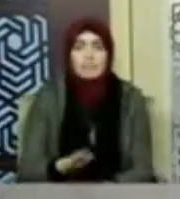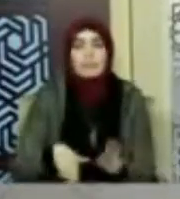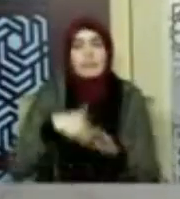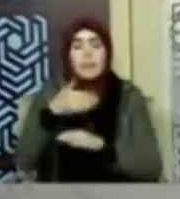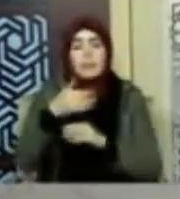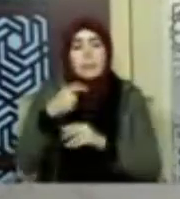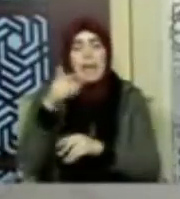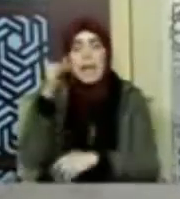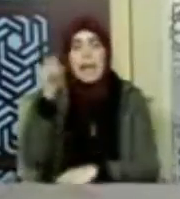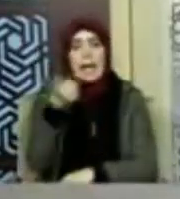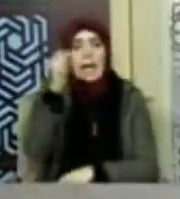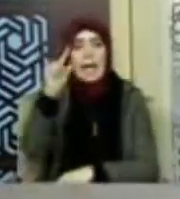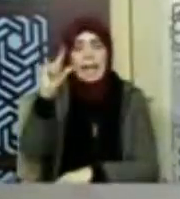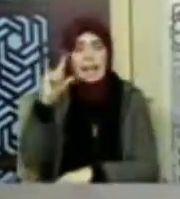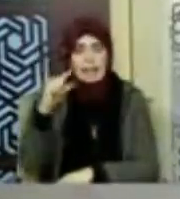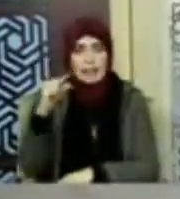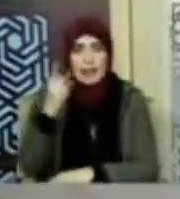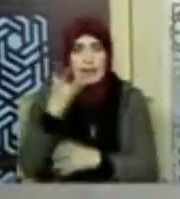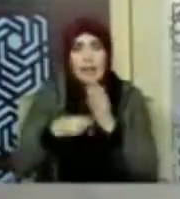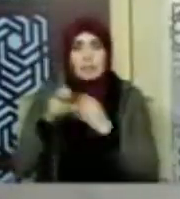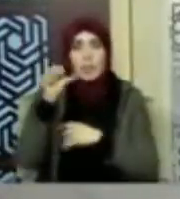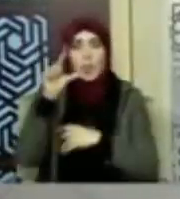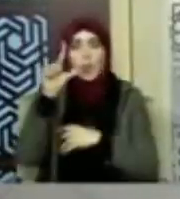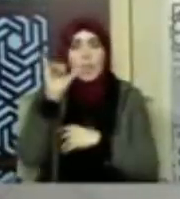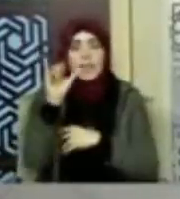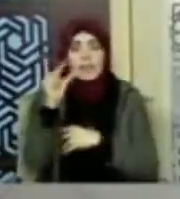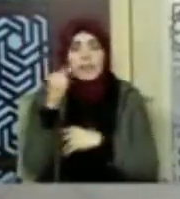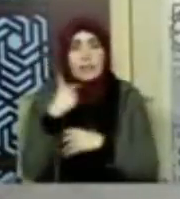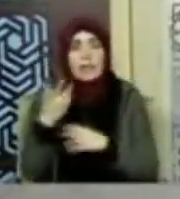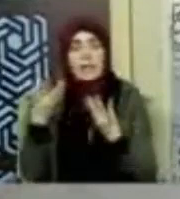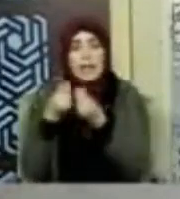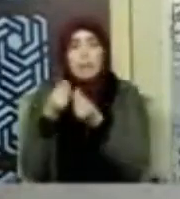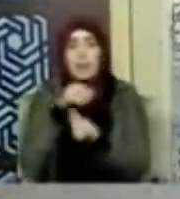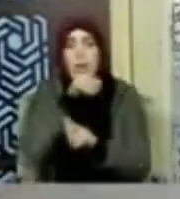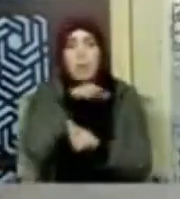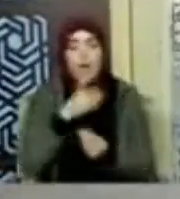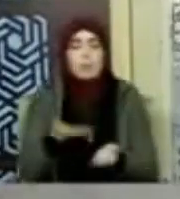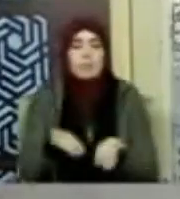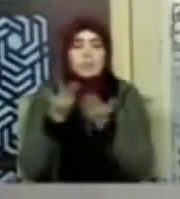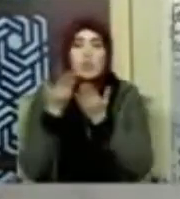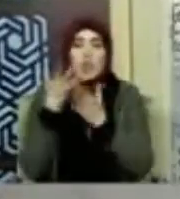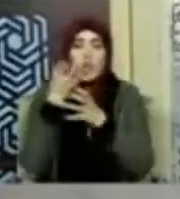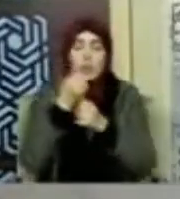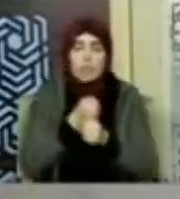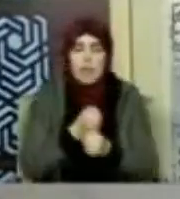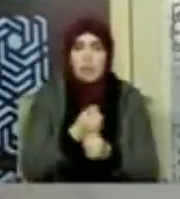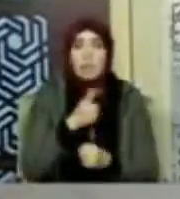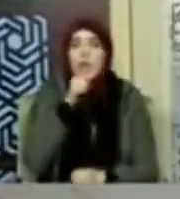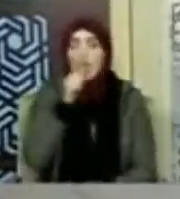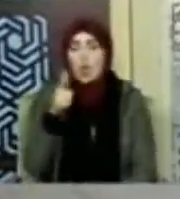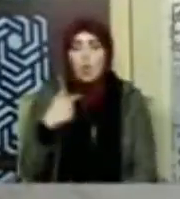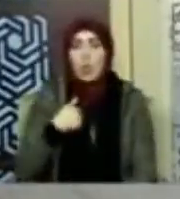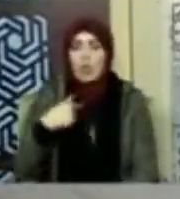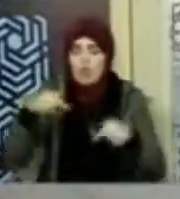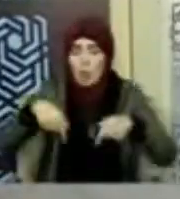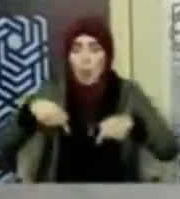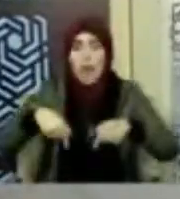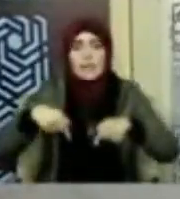الجاهلية، وجاهد ما جاهد إلى جانب سيدنا رسول الله، يقول: ها أنا ذا، ها أنا